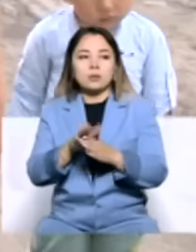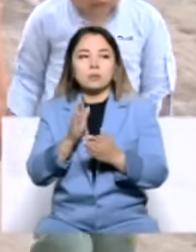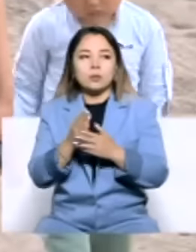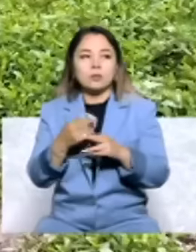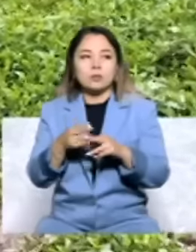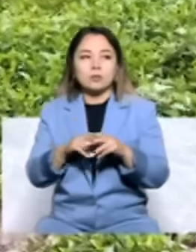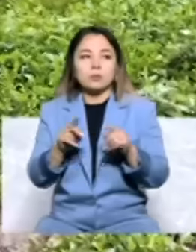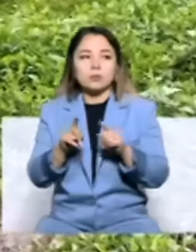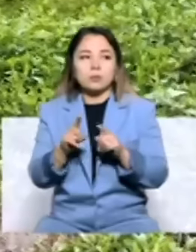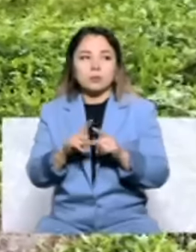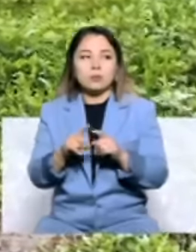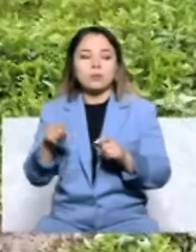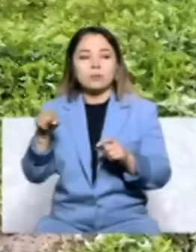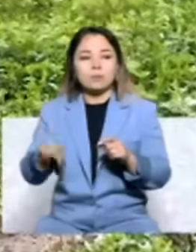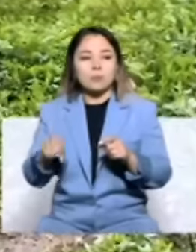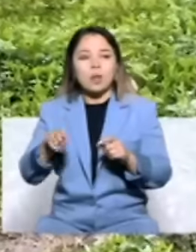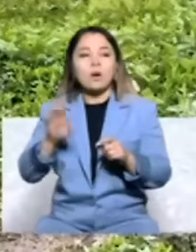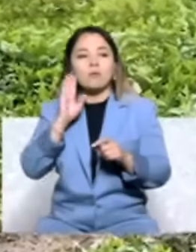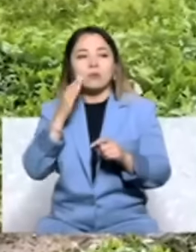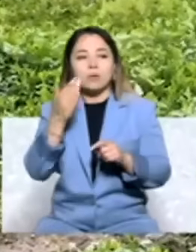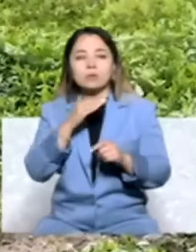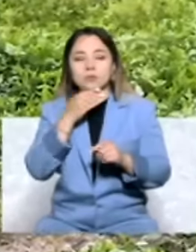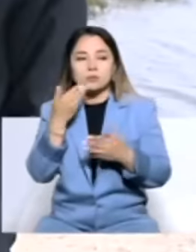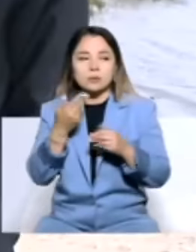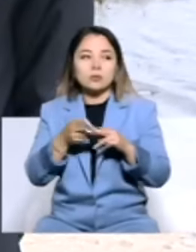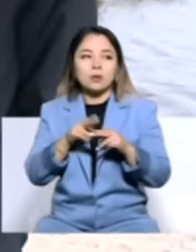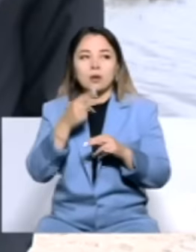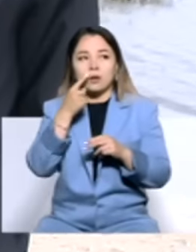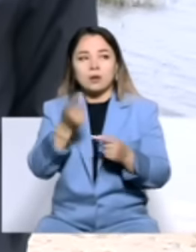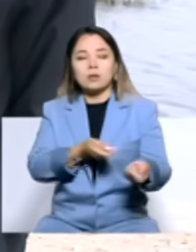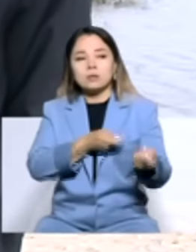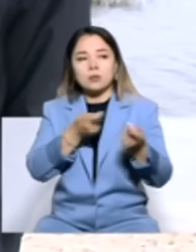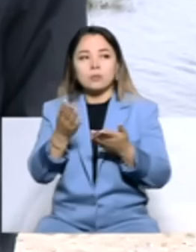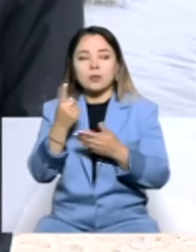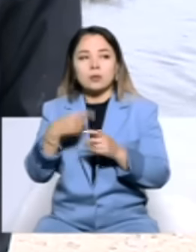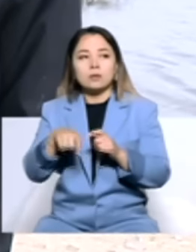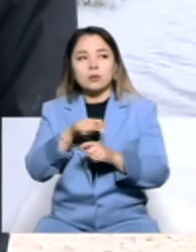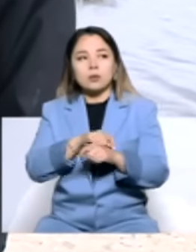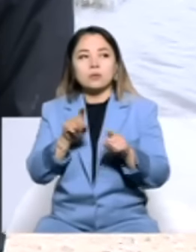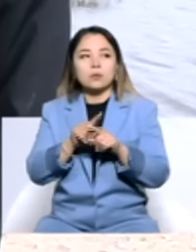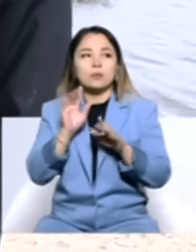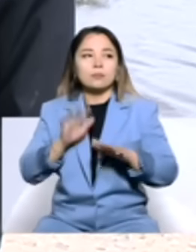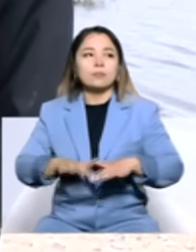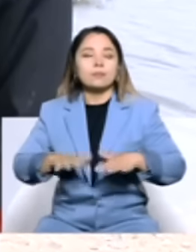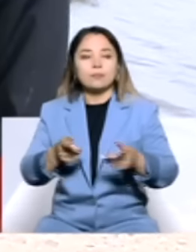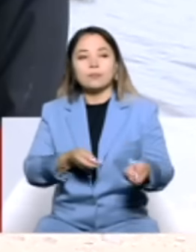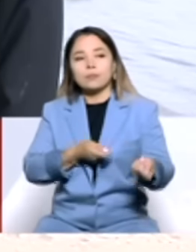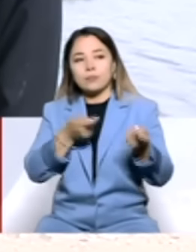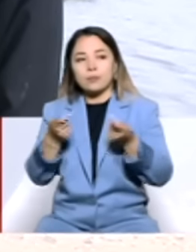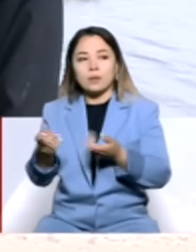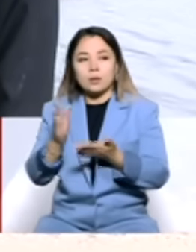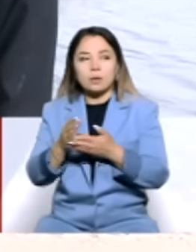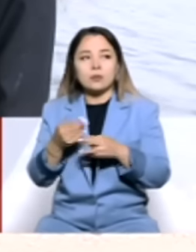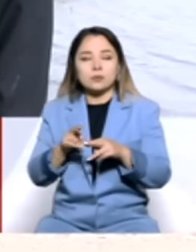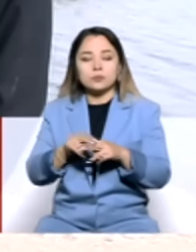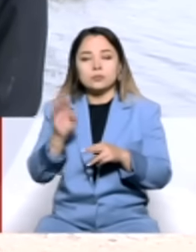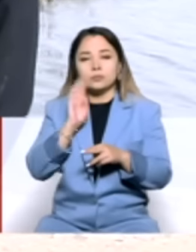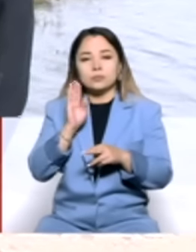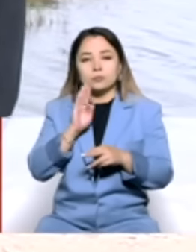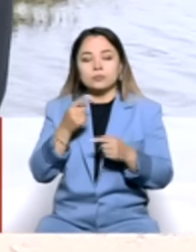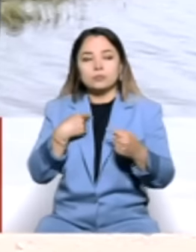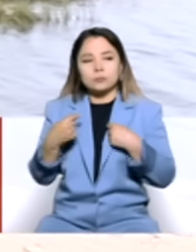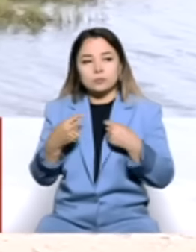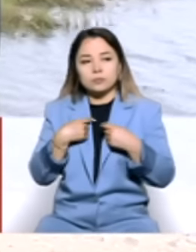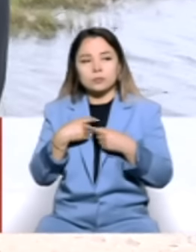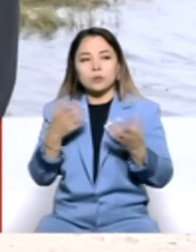Өйткені анау колонкаларда кейде суда болмай қалады, алыстан тасимыз. 1 километр айналасынан су тасимыз. Су тасығанда деген қыста ит